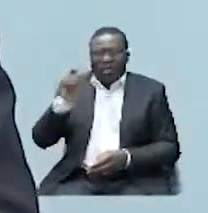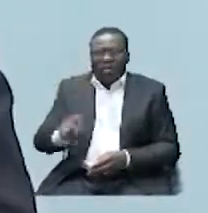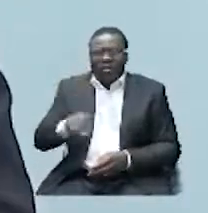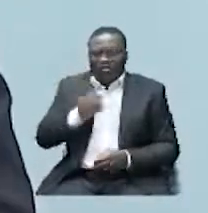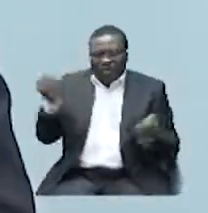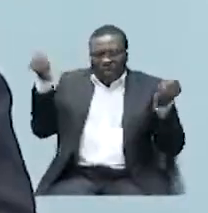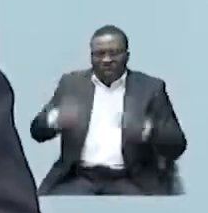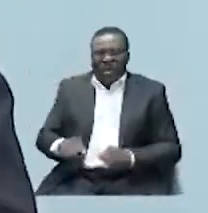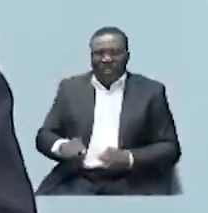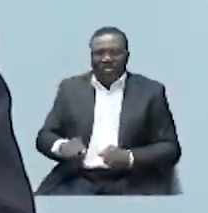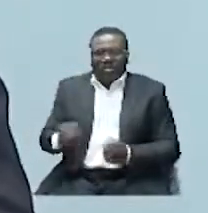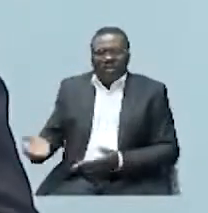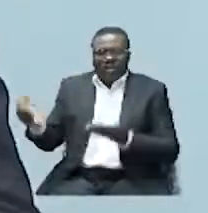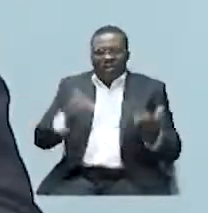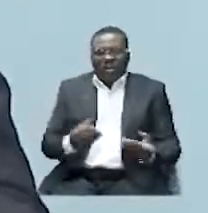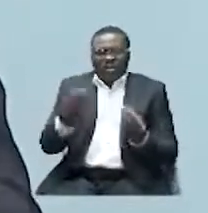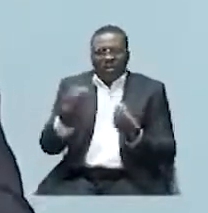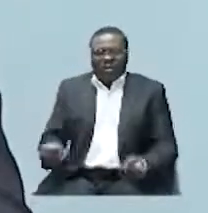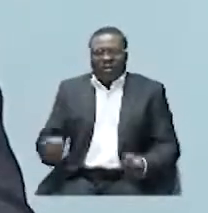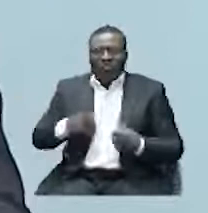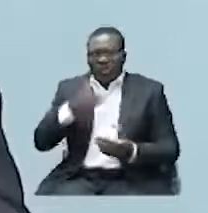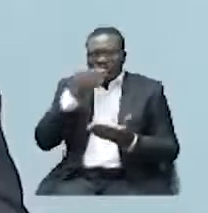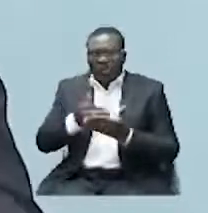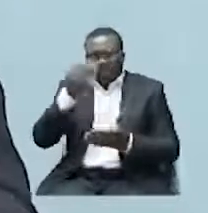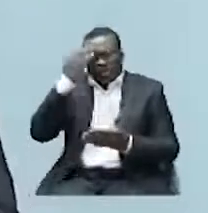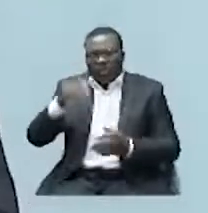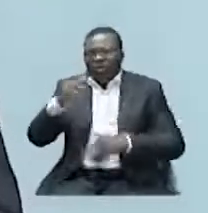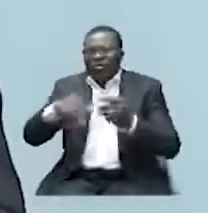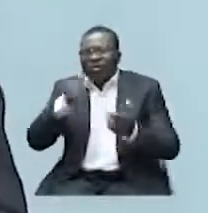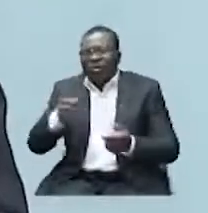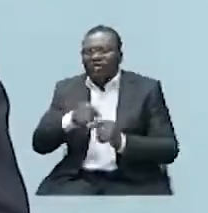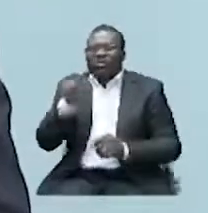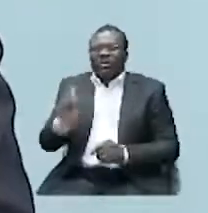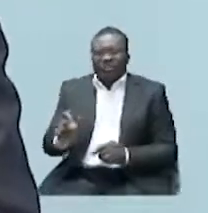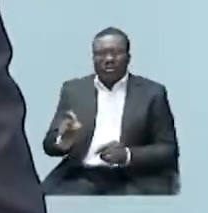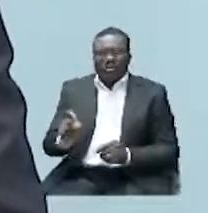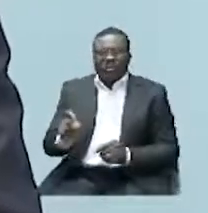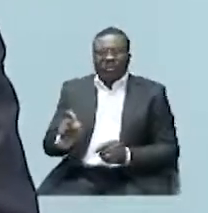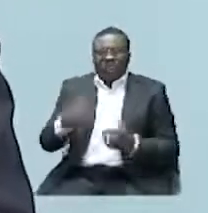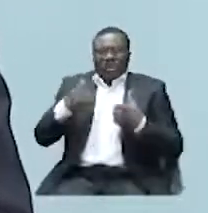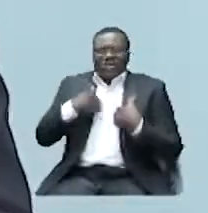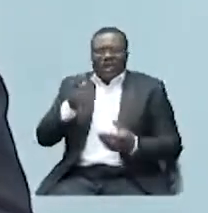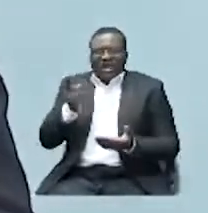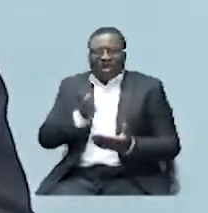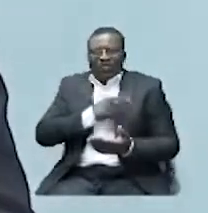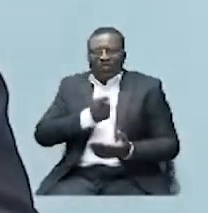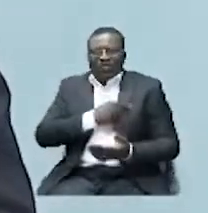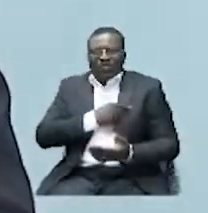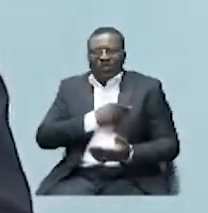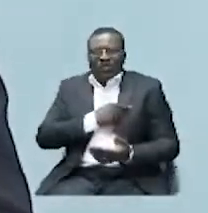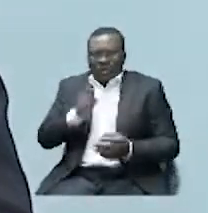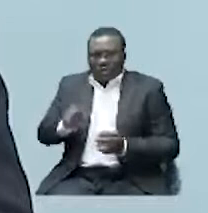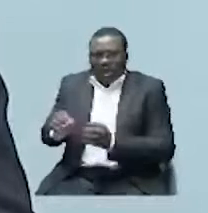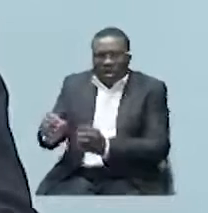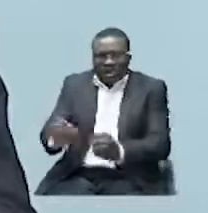je suis capable d'apporter des solutions parce que j'ai bonne connaissance de ce qui ne va pas, de ce qu'il faut. J'ai la conviction